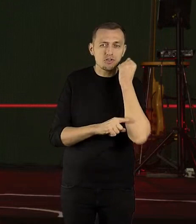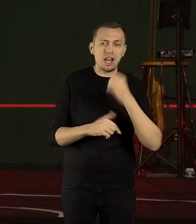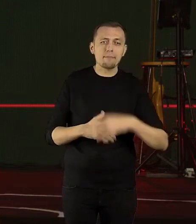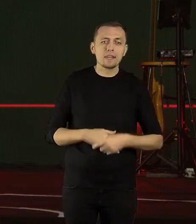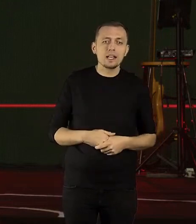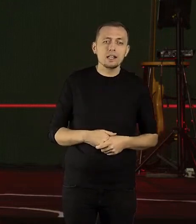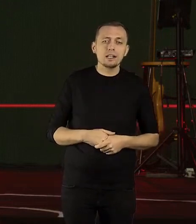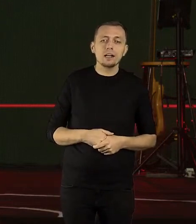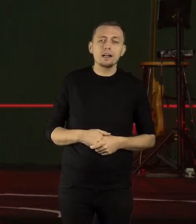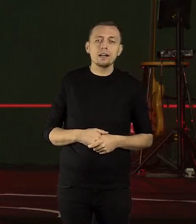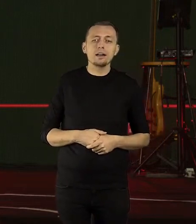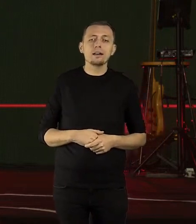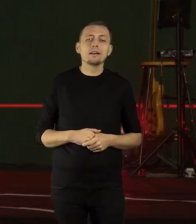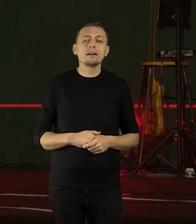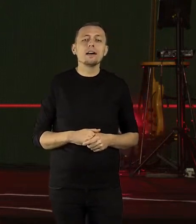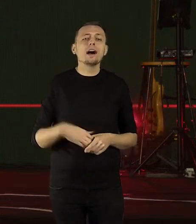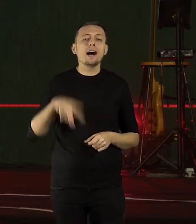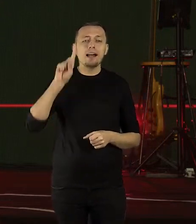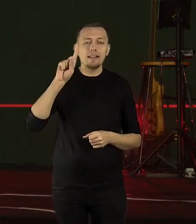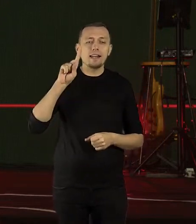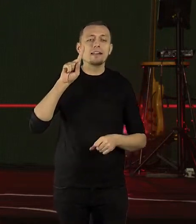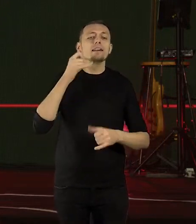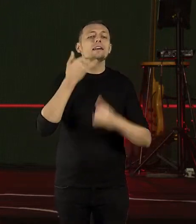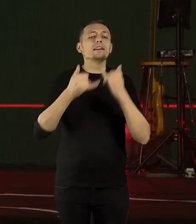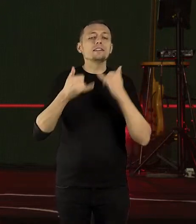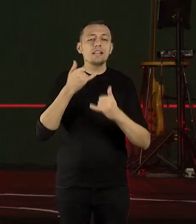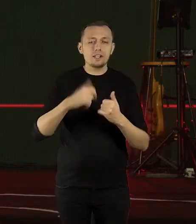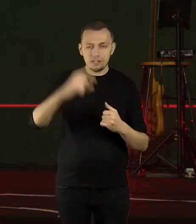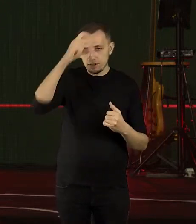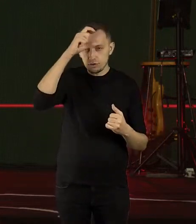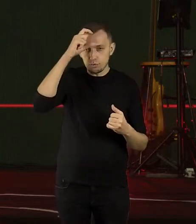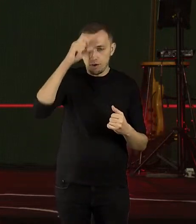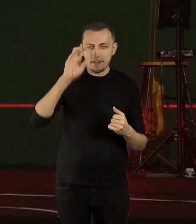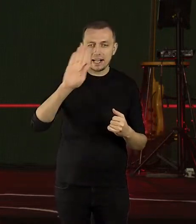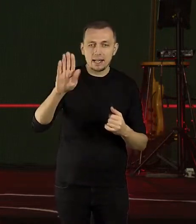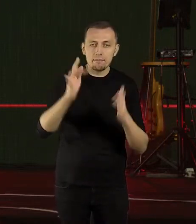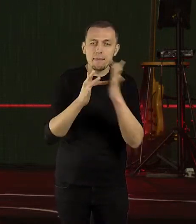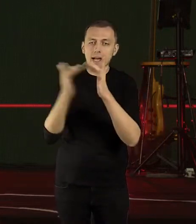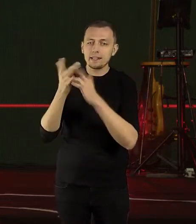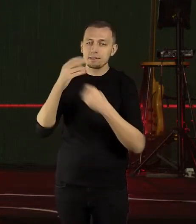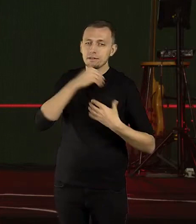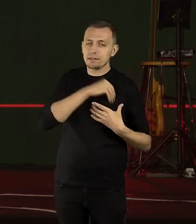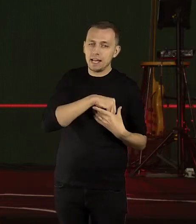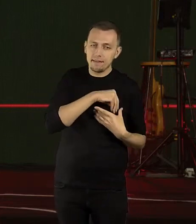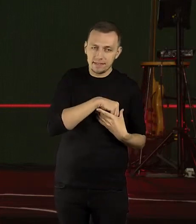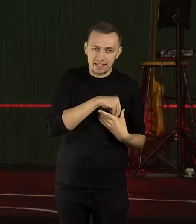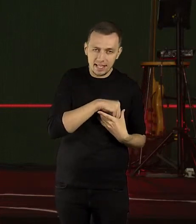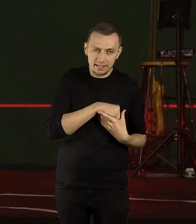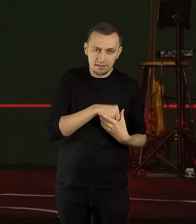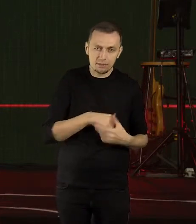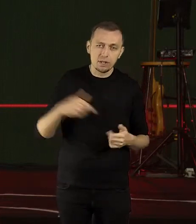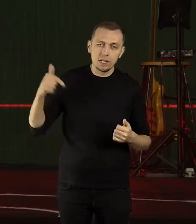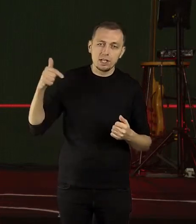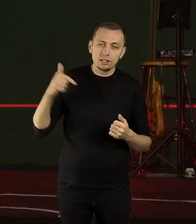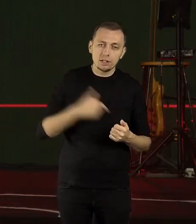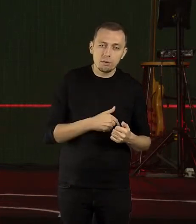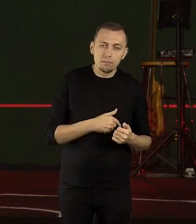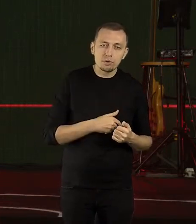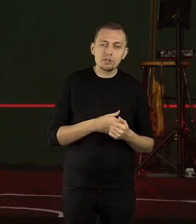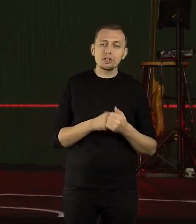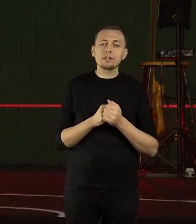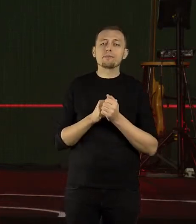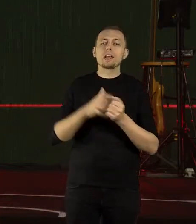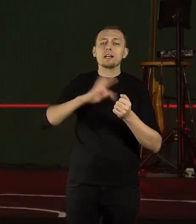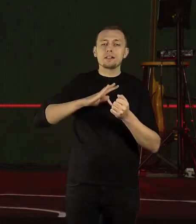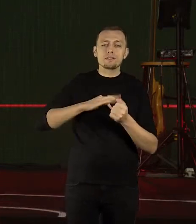ma Jezusa w swoim sercu, musi w pewnym momencie wyjść na zewnątrz i skupić się na tych, którzy są na zewnątrz. Tak